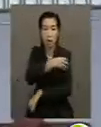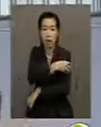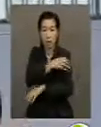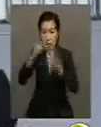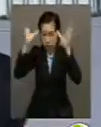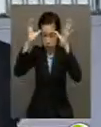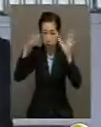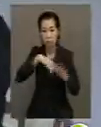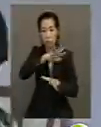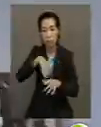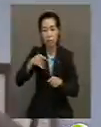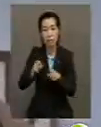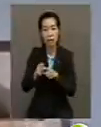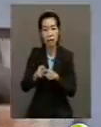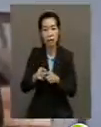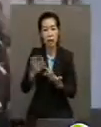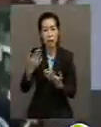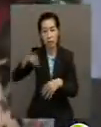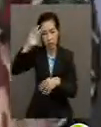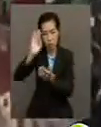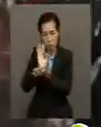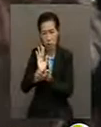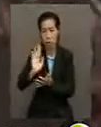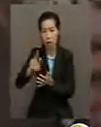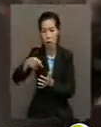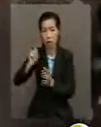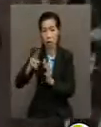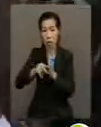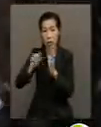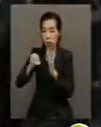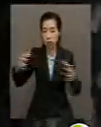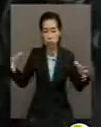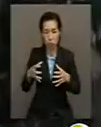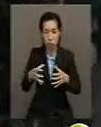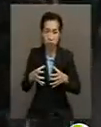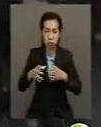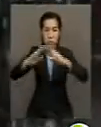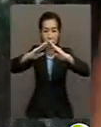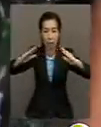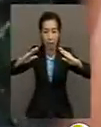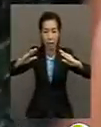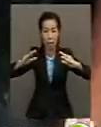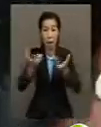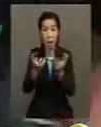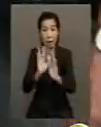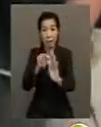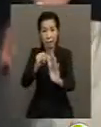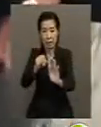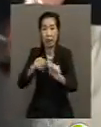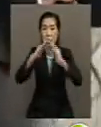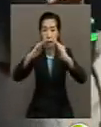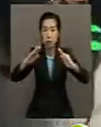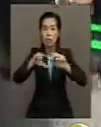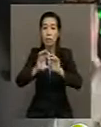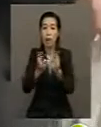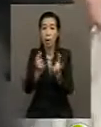ชพร้อมตำรวจจากสภ.คลองหลวงฮะเข้าไปตรวจค้นที่โกดังซึ่งเขาปล่อยให้เช่าแห่งหนึ่ง